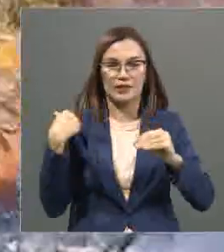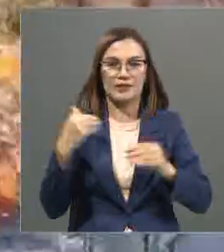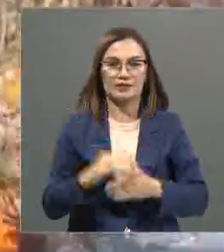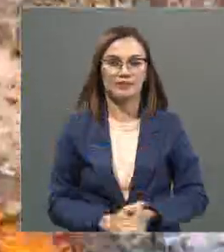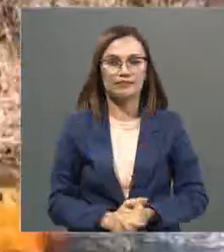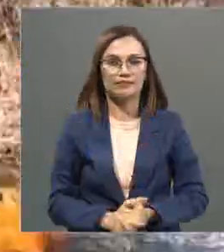ค่ะ